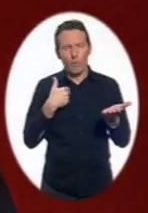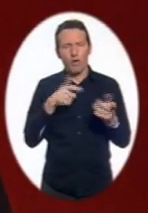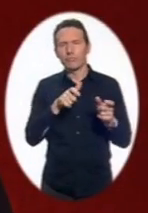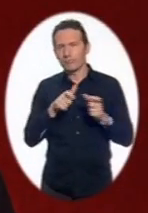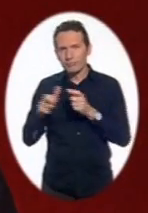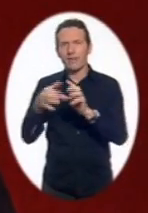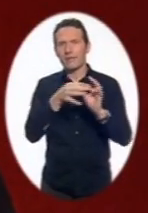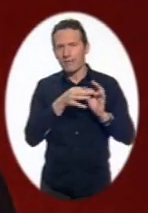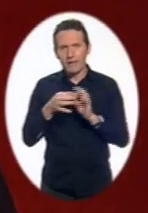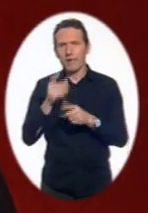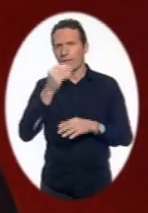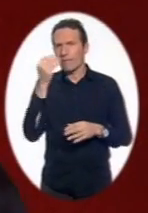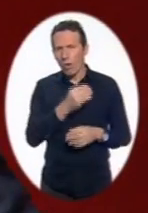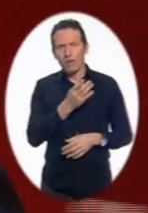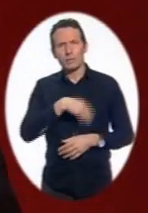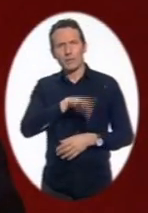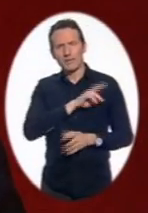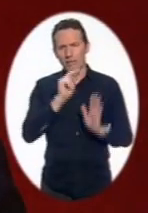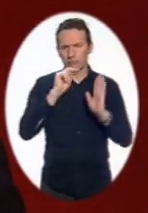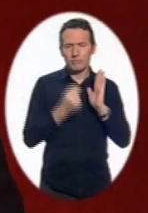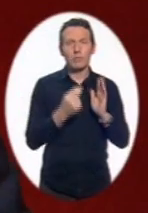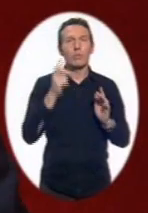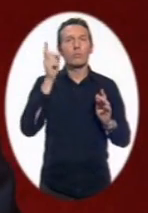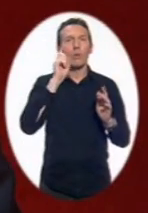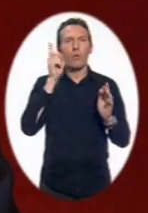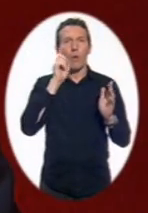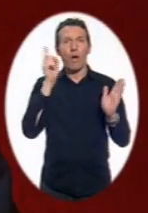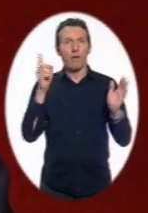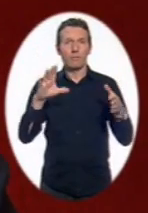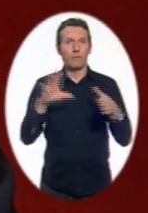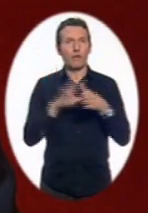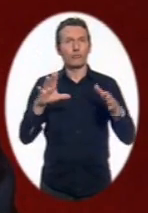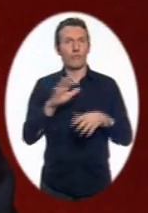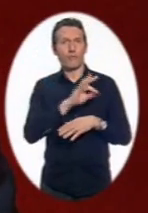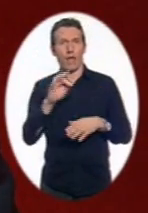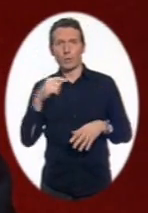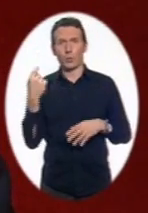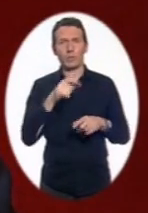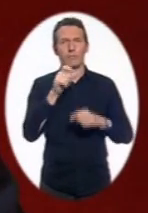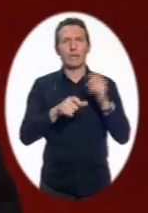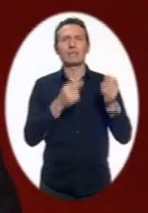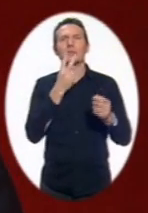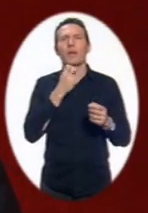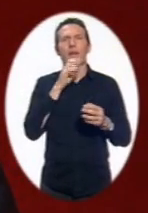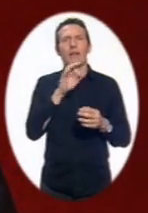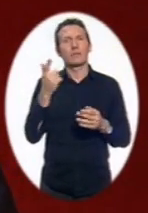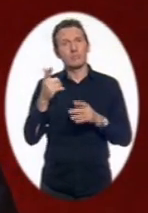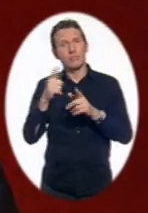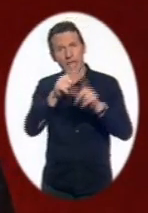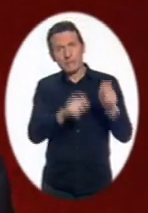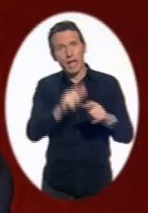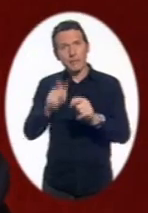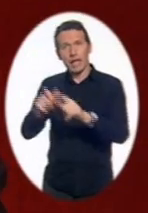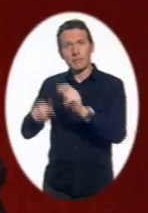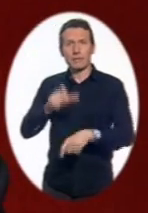j'appelle au sangfroid et à l'esprit de responsabilité parce que de quoi s'agit-il il s'agit de la France il s'agit des Français donc si on veut être respecté des Françaises et des